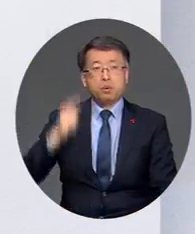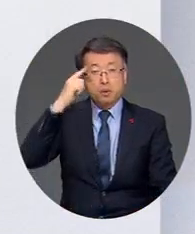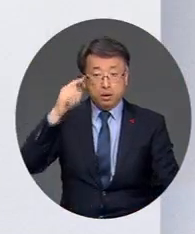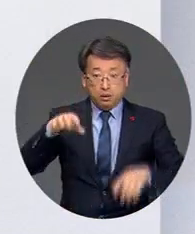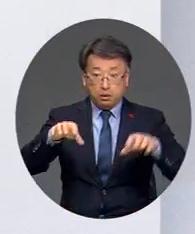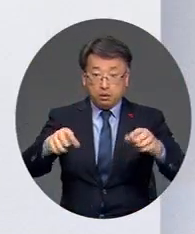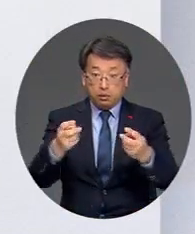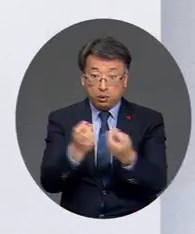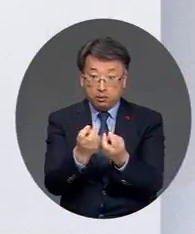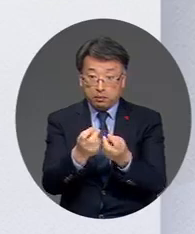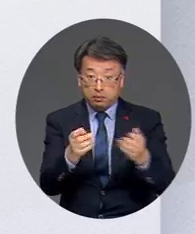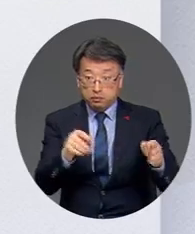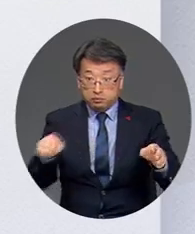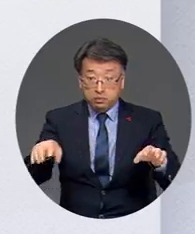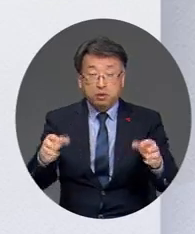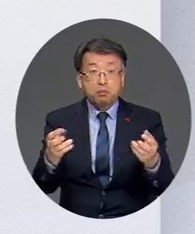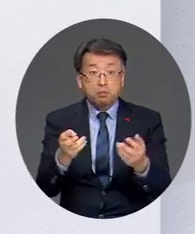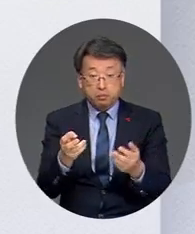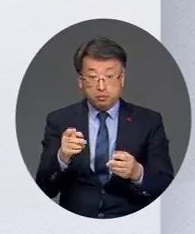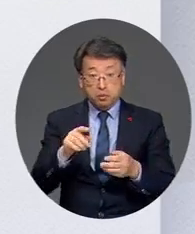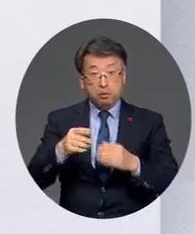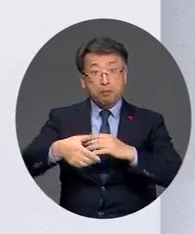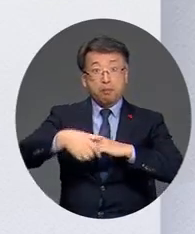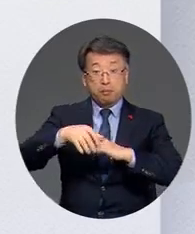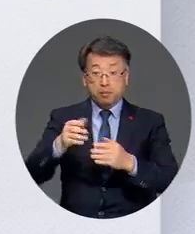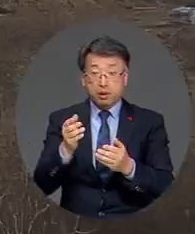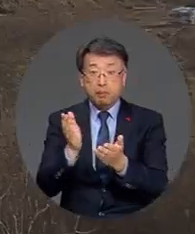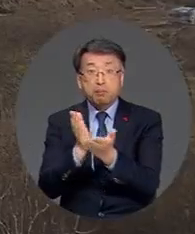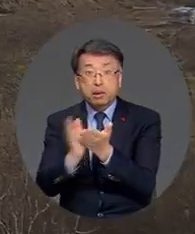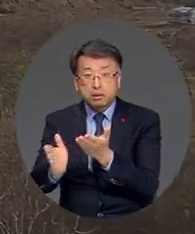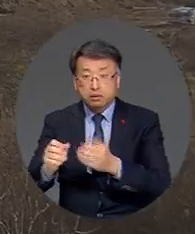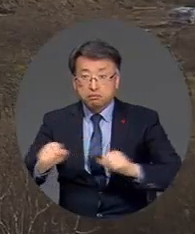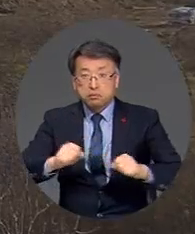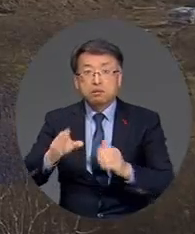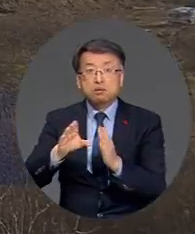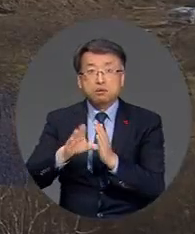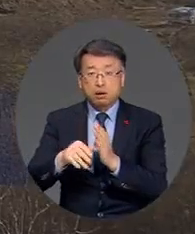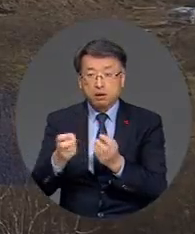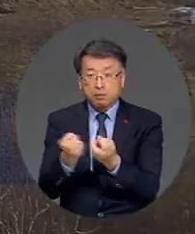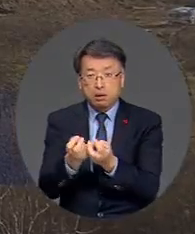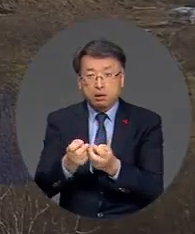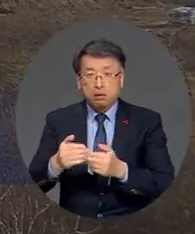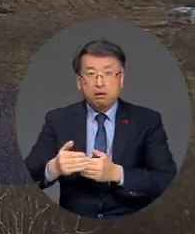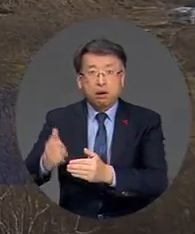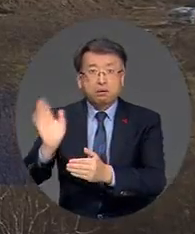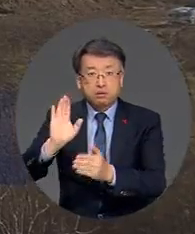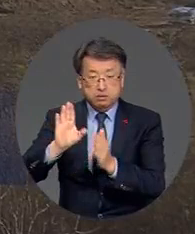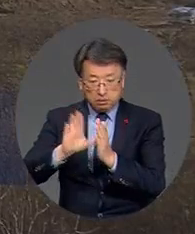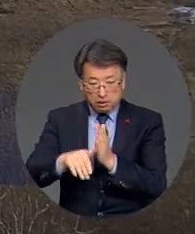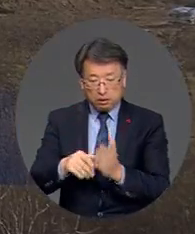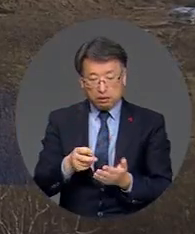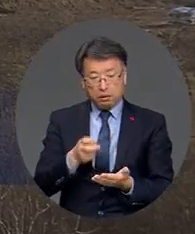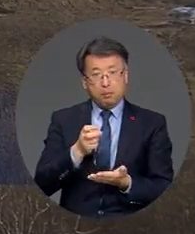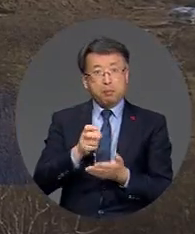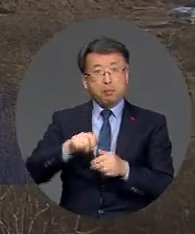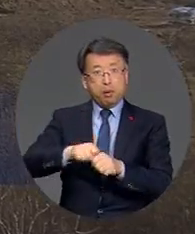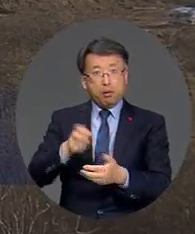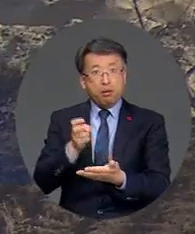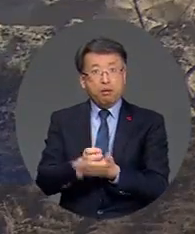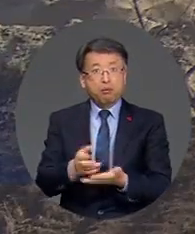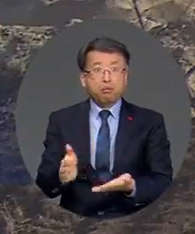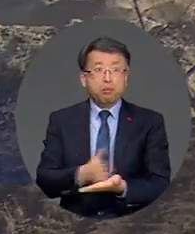모두 공법을 바꿔도 처벌 규정이 없기 때문입니다. 이행이 제대로 되지 않은 점에 대해서